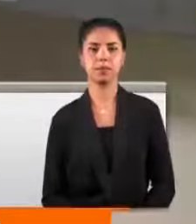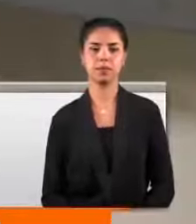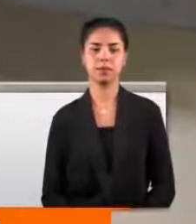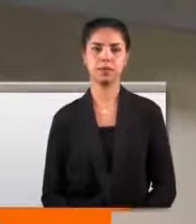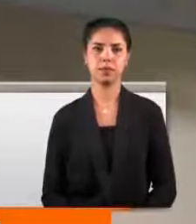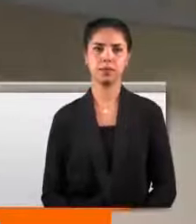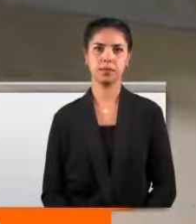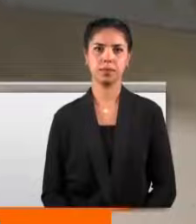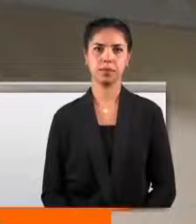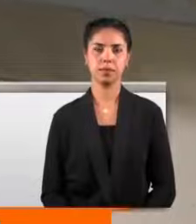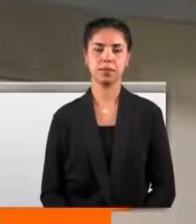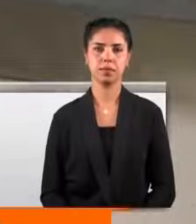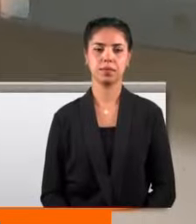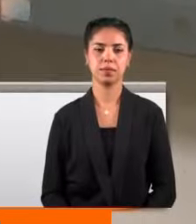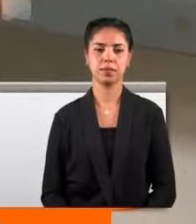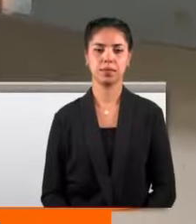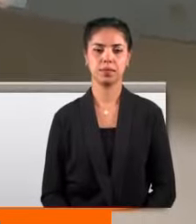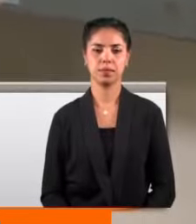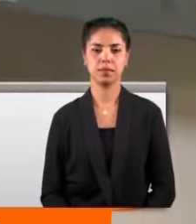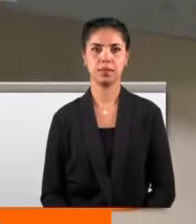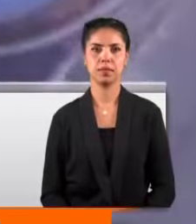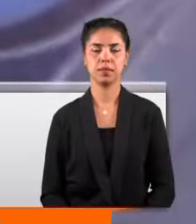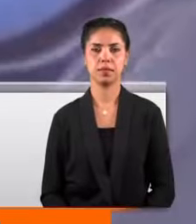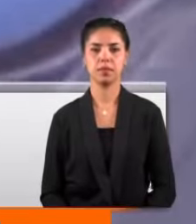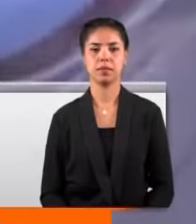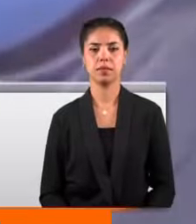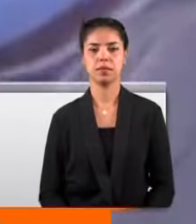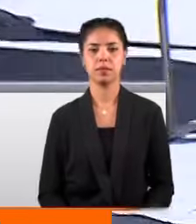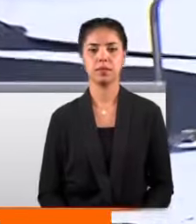Biz gençlerimizi iyi eğitim etsek,